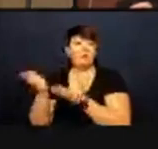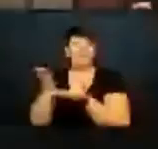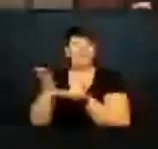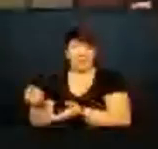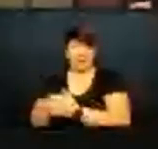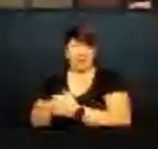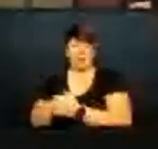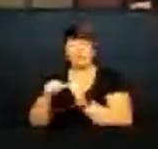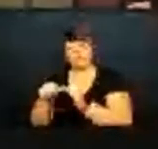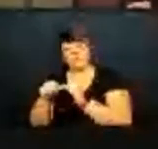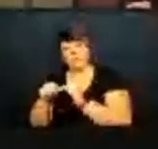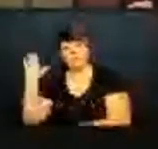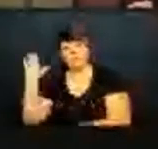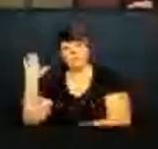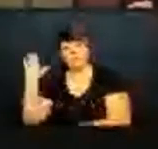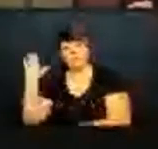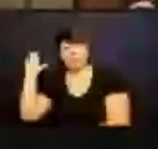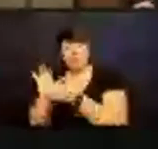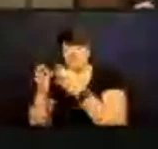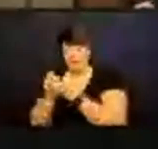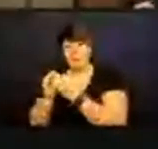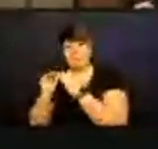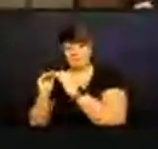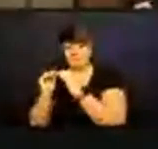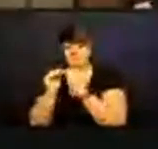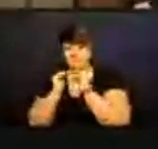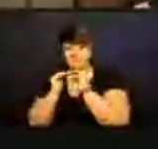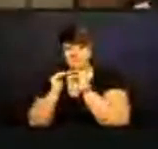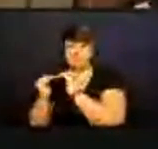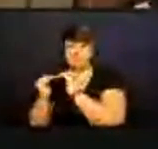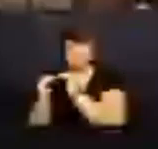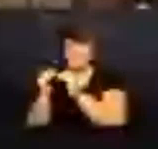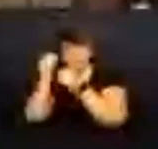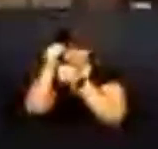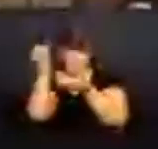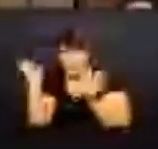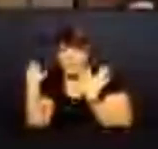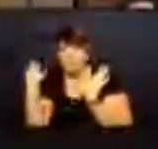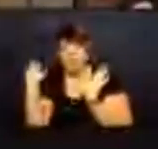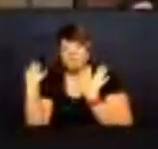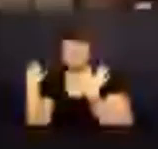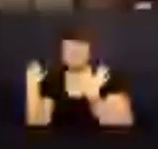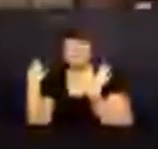kuu. Ninatumai ya kuwa tutaweza